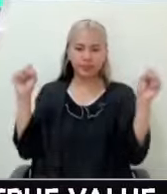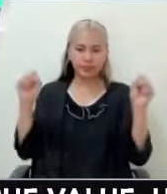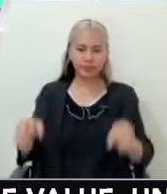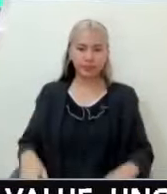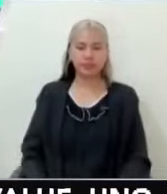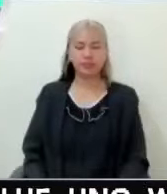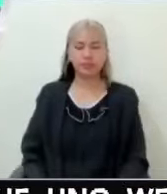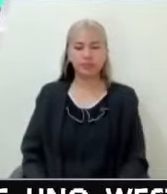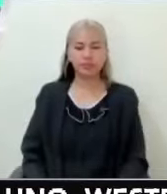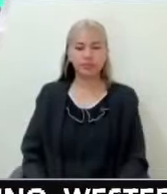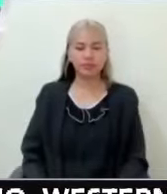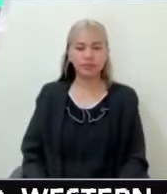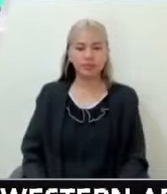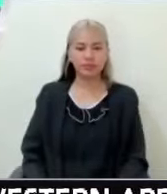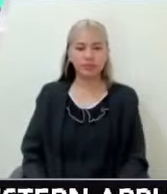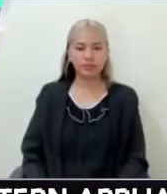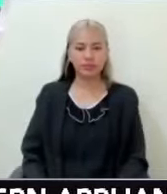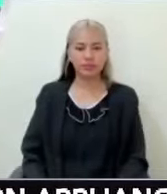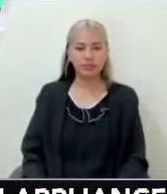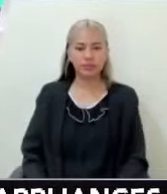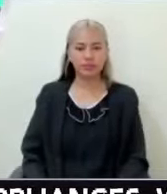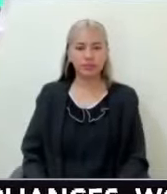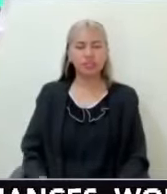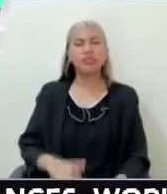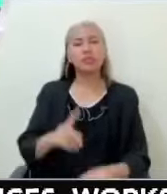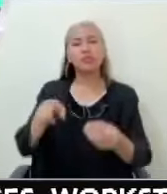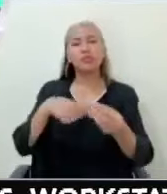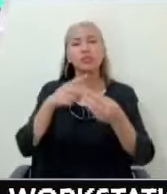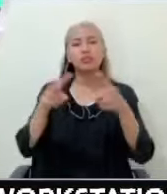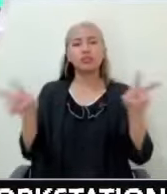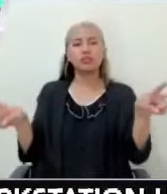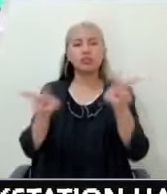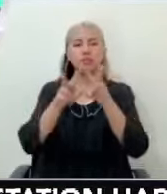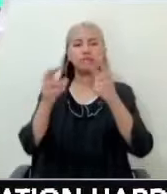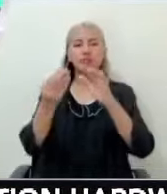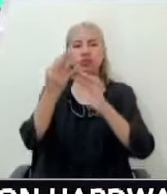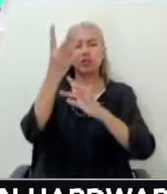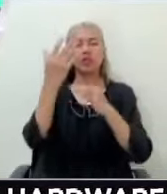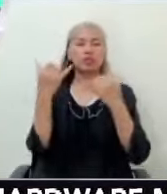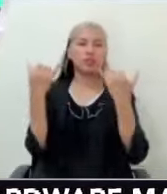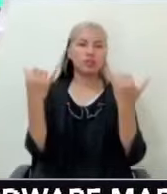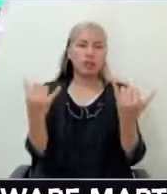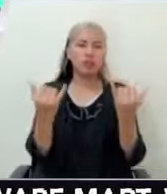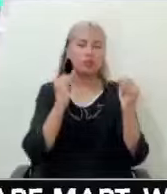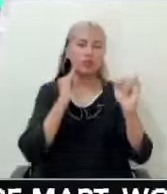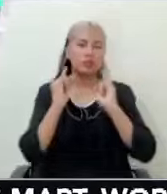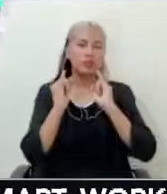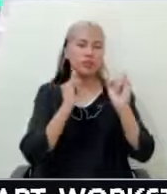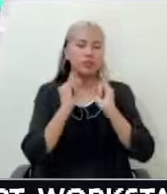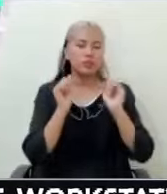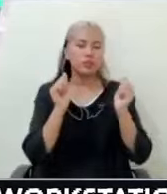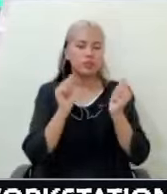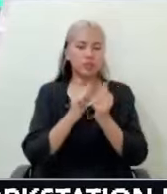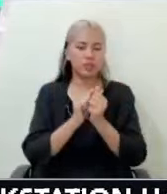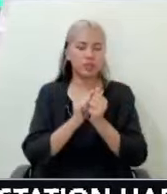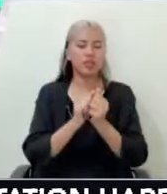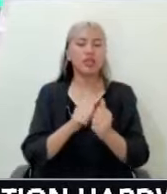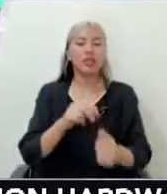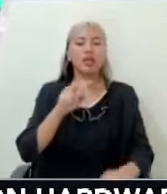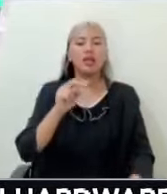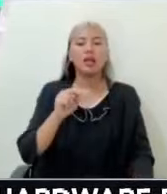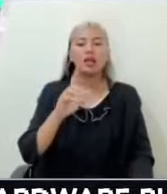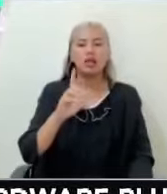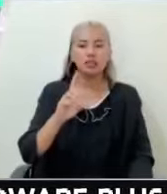tungkol pa rin po sa pagsabog ng Bulkang Canlaon balikan na po natin sa linya ng telepono Sia castellana mdrrmo head John de ases